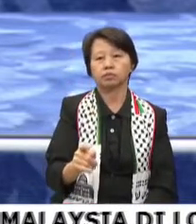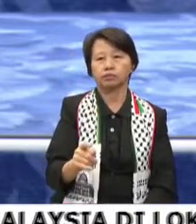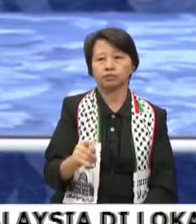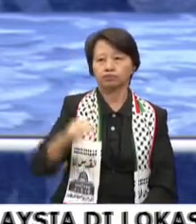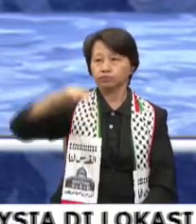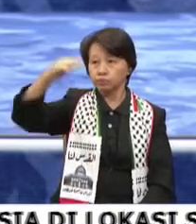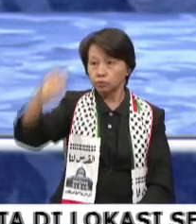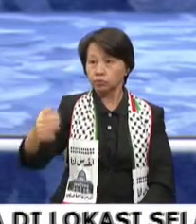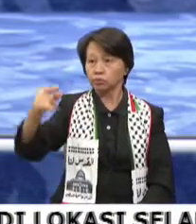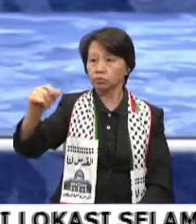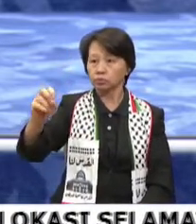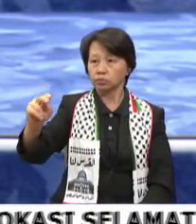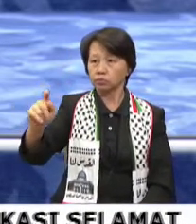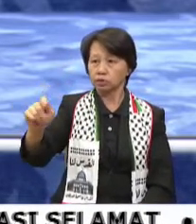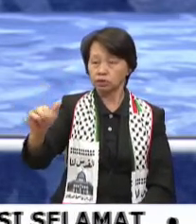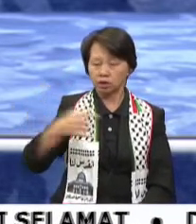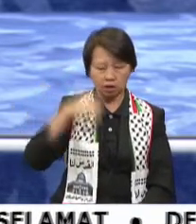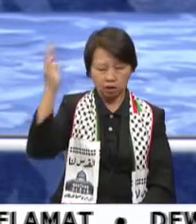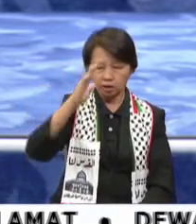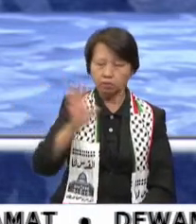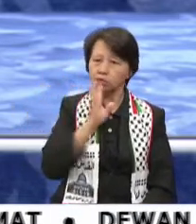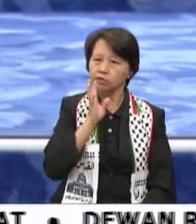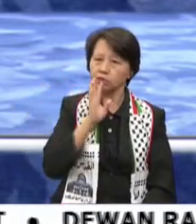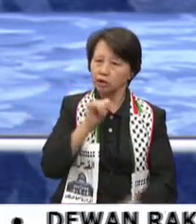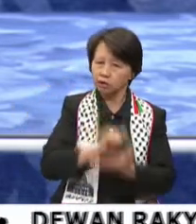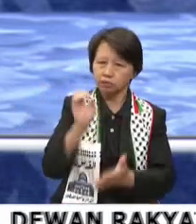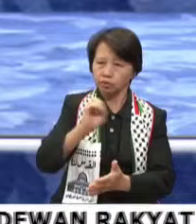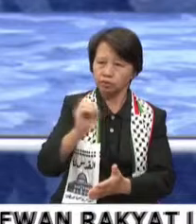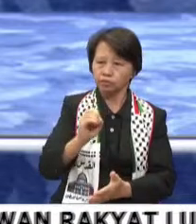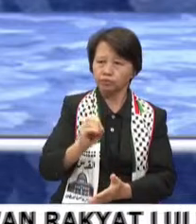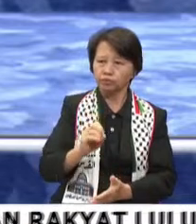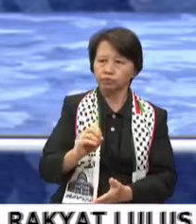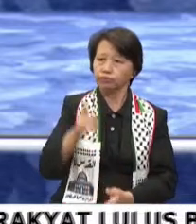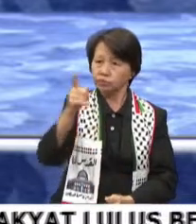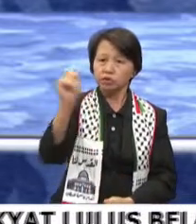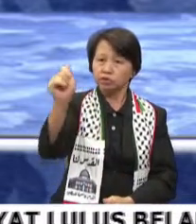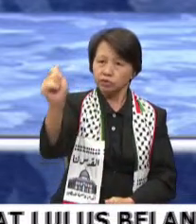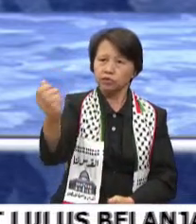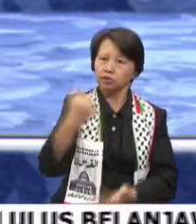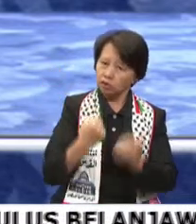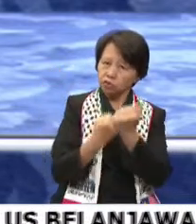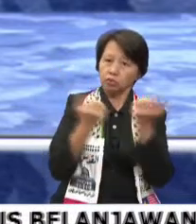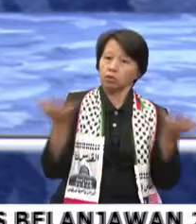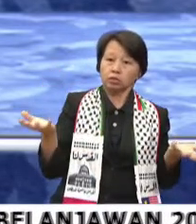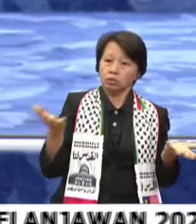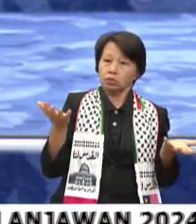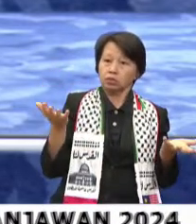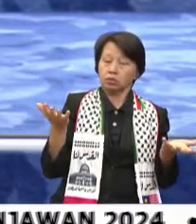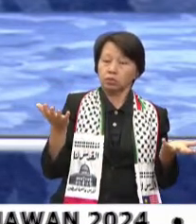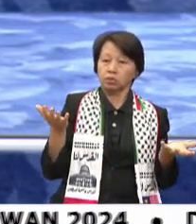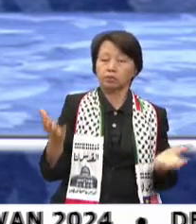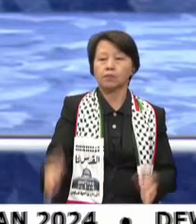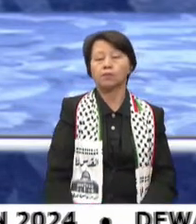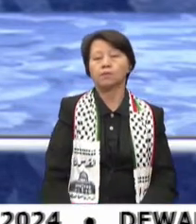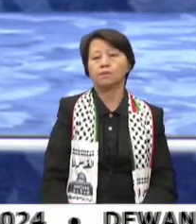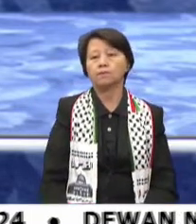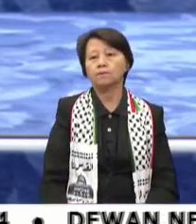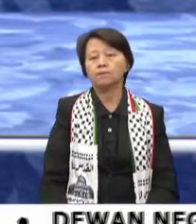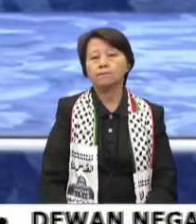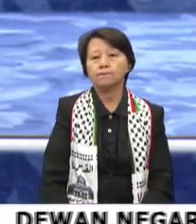Bukit Gantang saya tidak pernah sebut begitu Im kepada dia sendiri pun ya